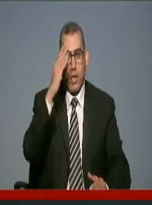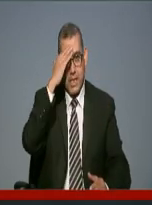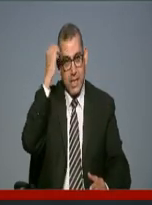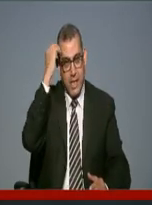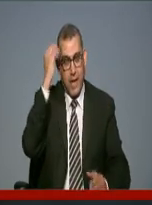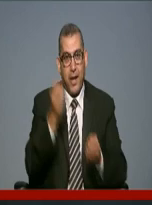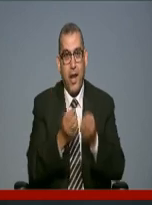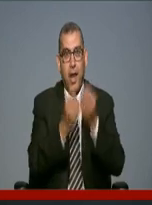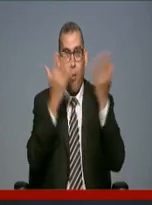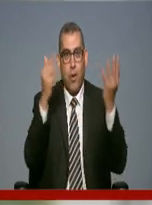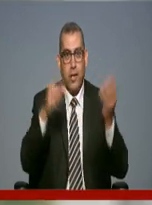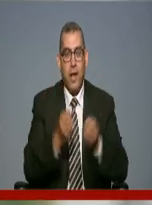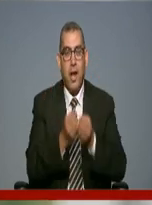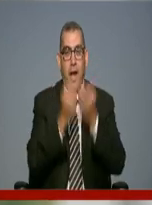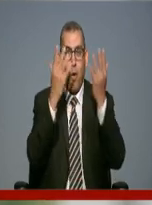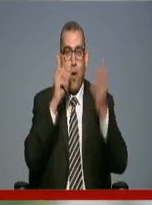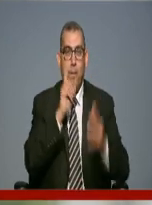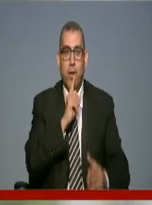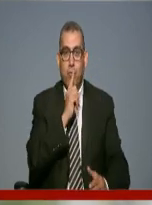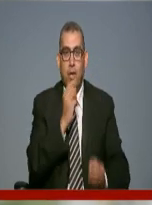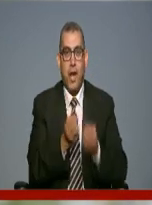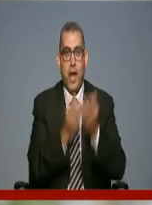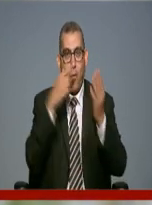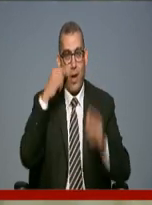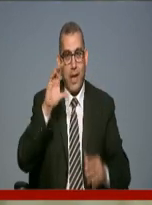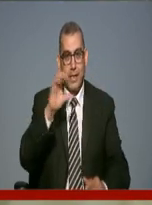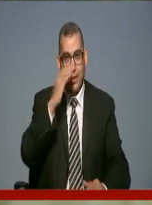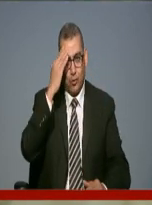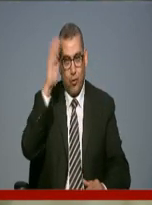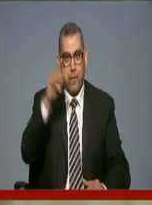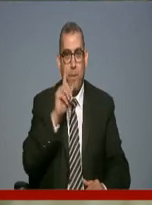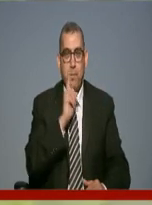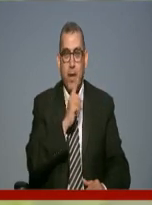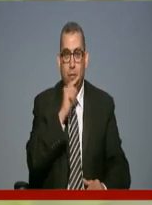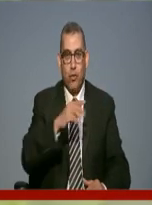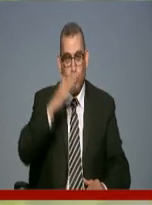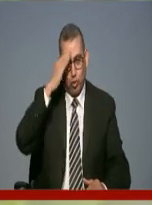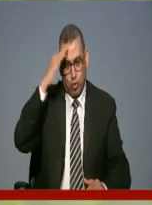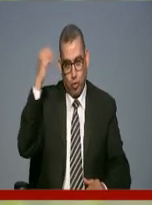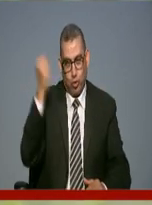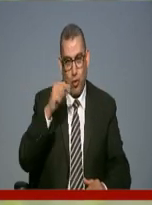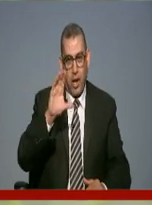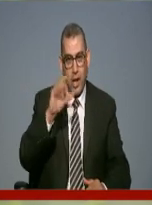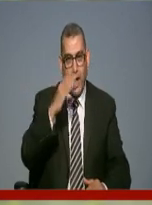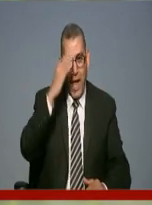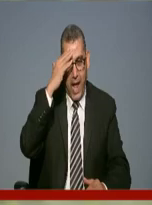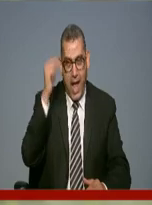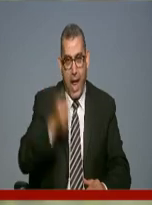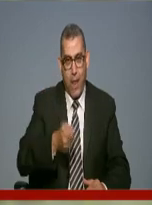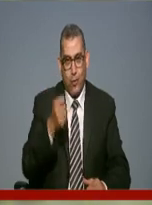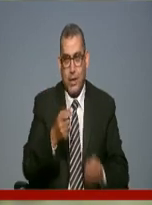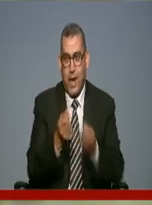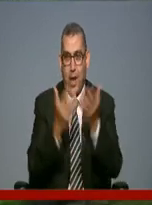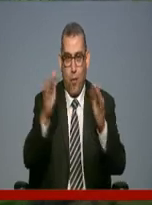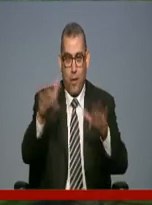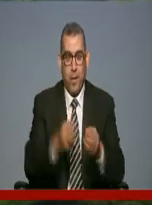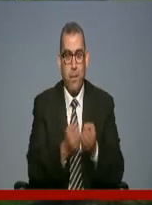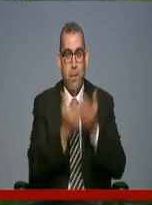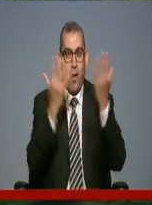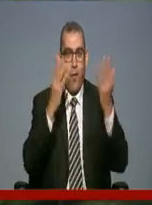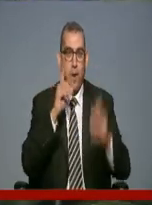نورتونا. نورتوا بني سويف. نورتنا يا رئيس في بني سويف. شكرا يا رئيس. اهلا وسهلا بيك يا رئيس، نورت بني سويف.